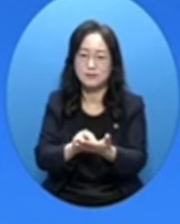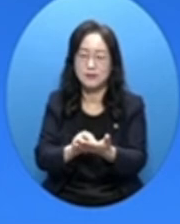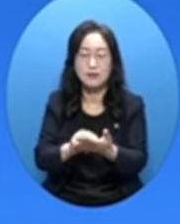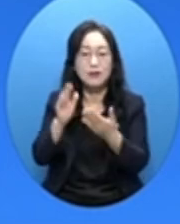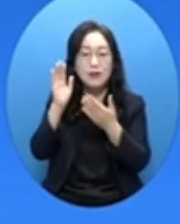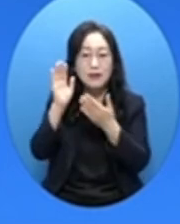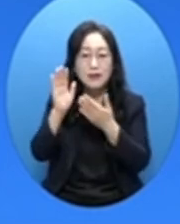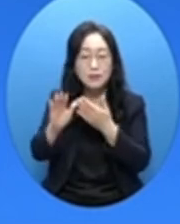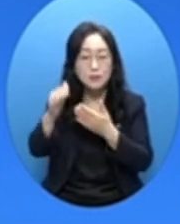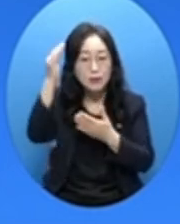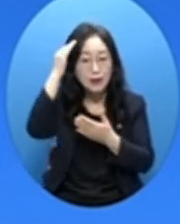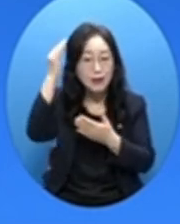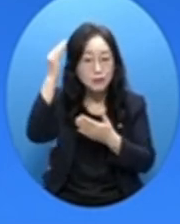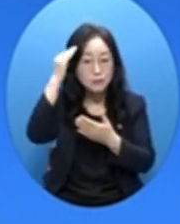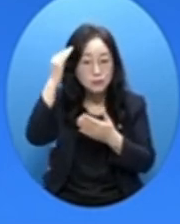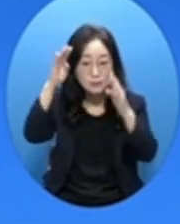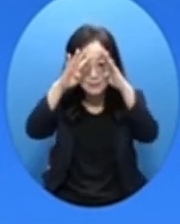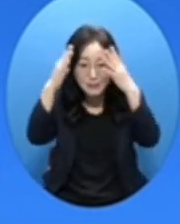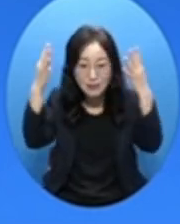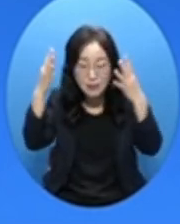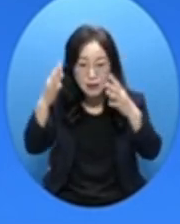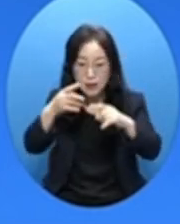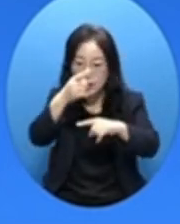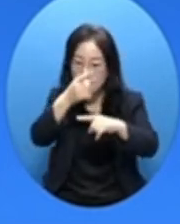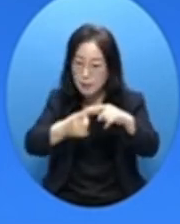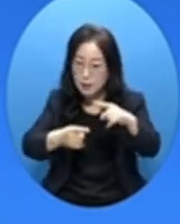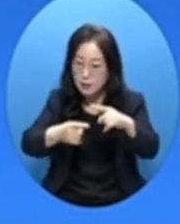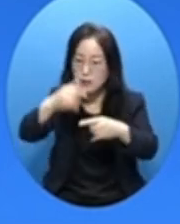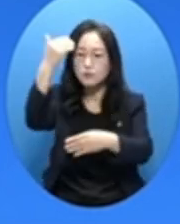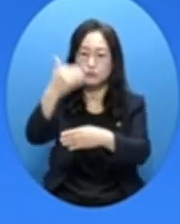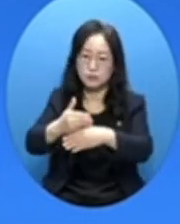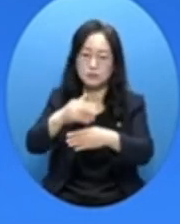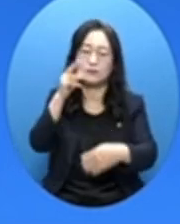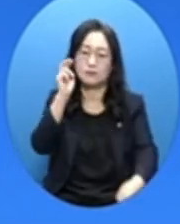앞으로 우리나라 대학이 절반 이상 문을 닫아야 되는 그런